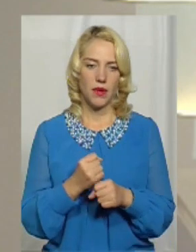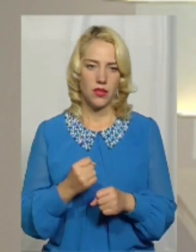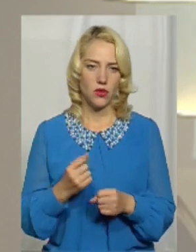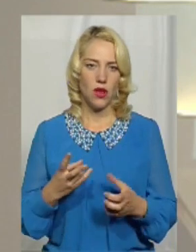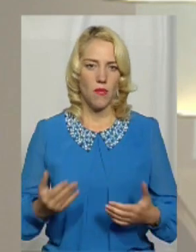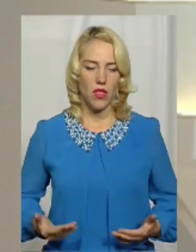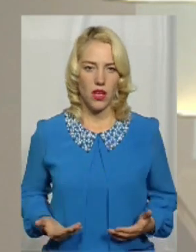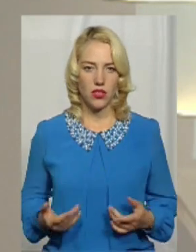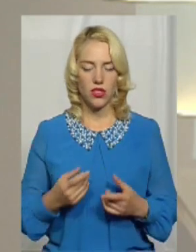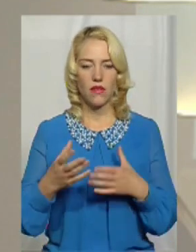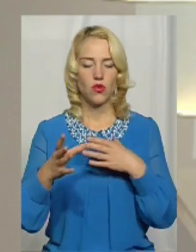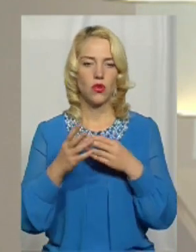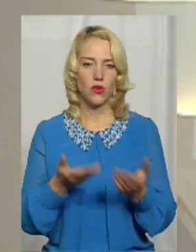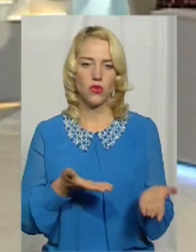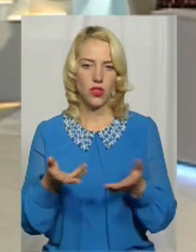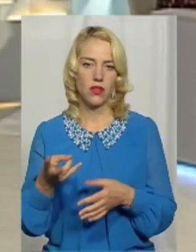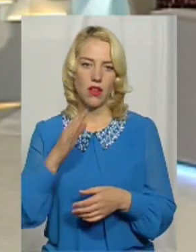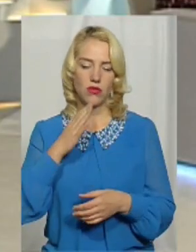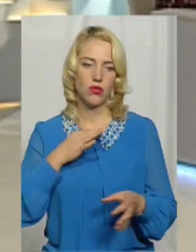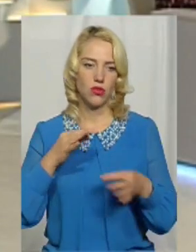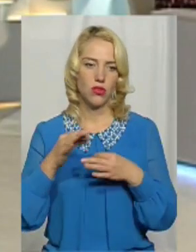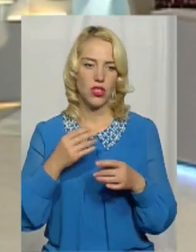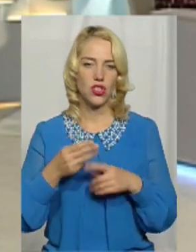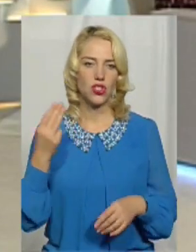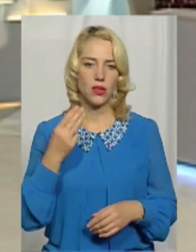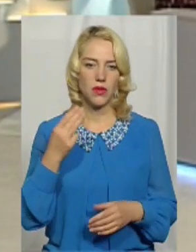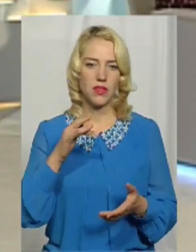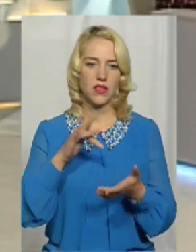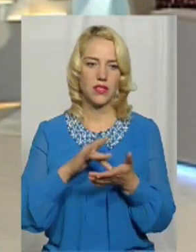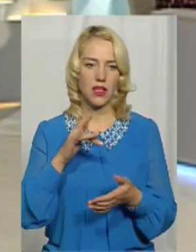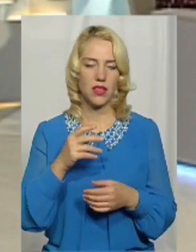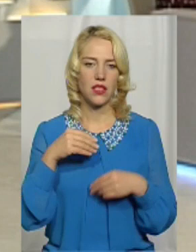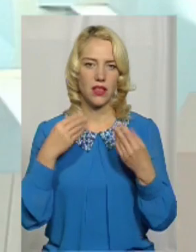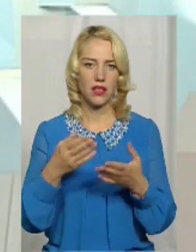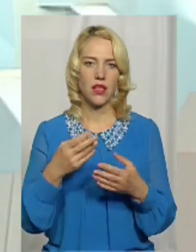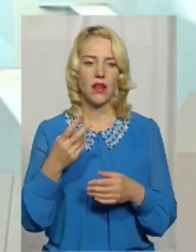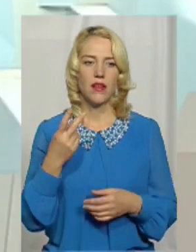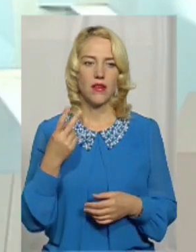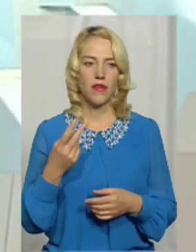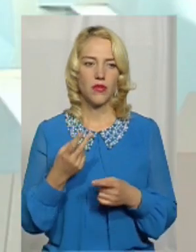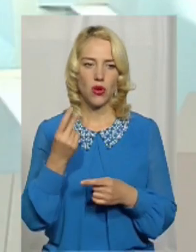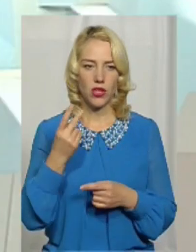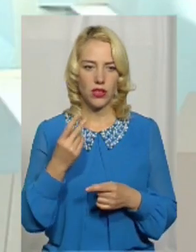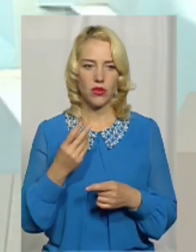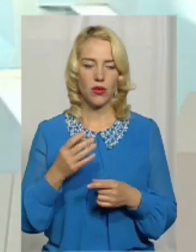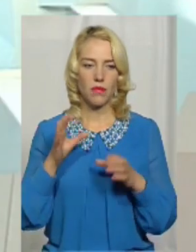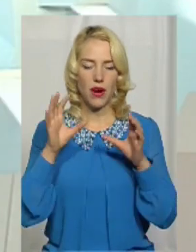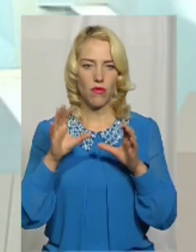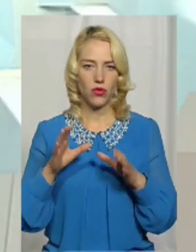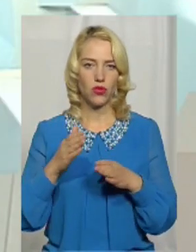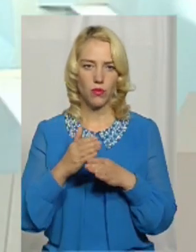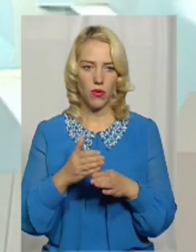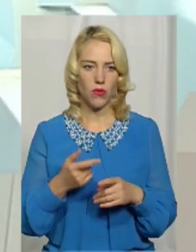розмови. Нині вона із директором Шепетівського місцевого центру з надання безоплатної вторинної правової допомоги Володимиром Бузелем